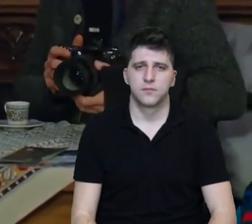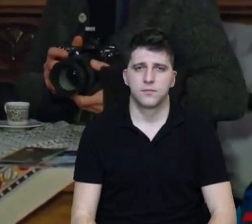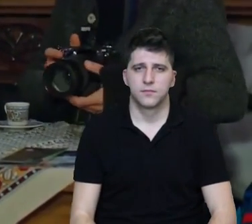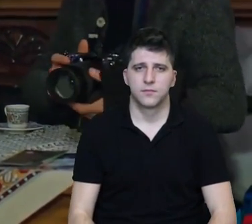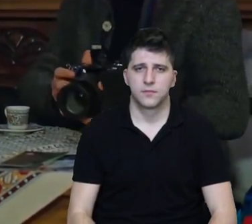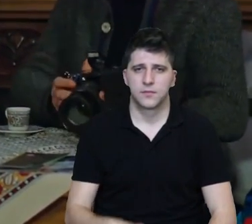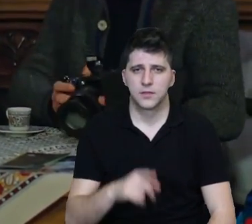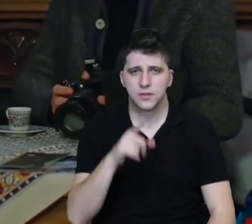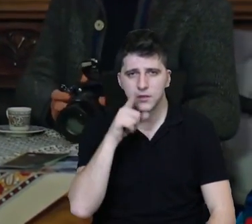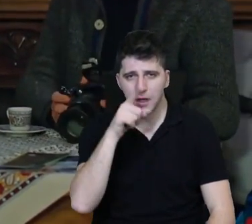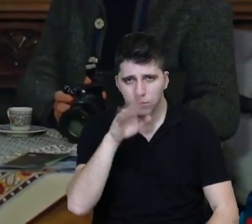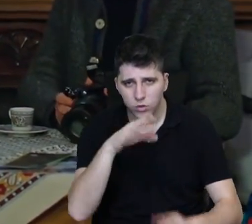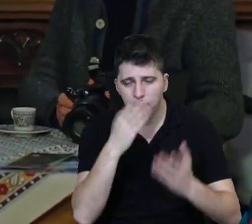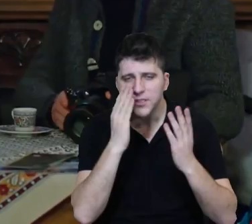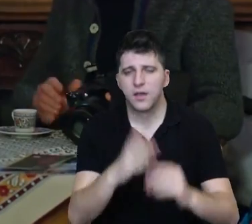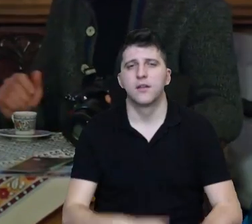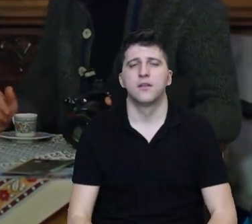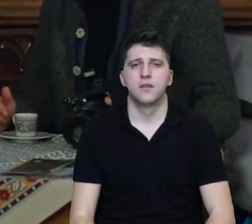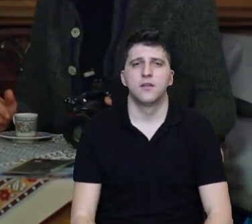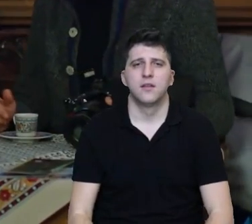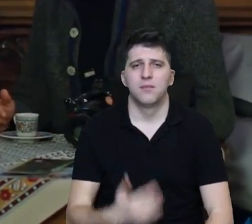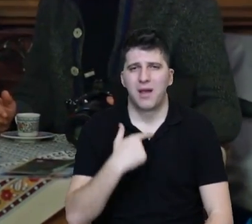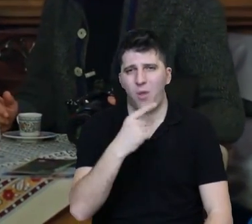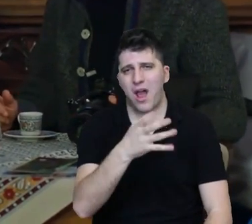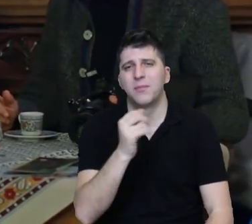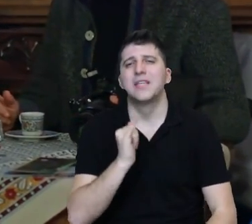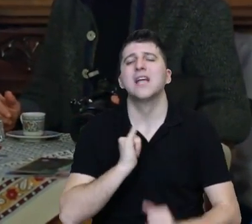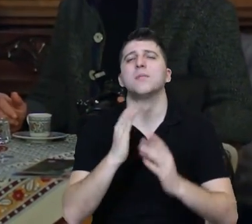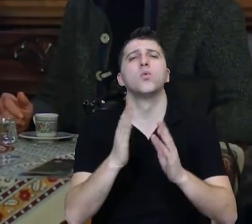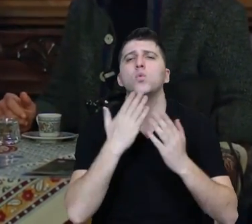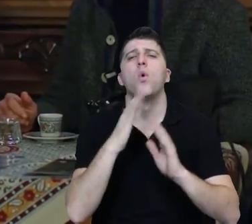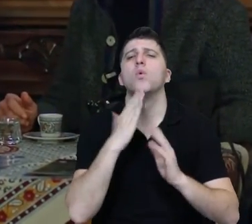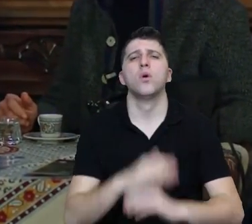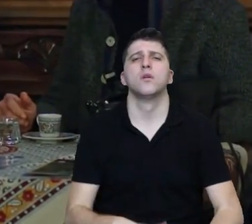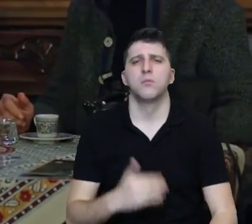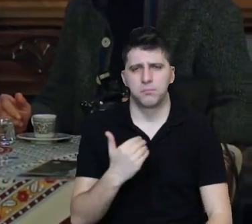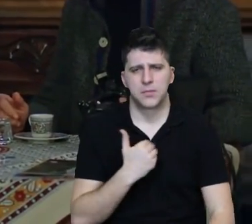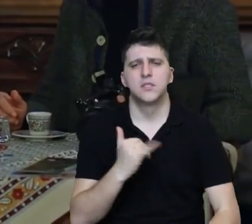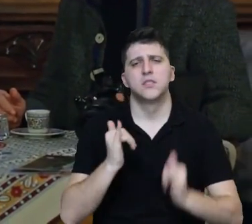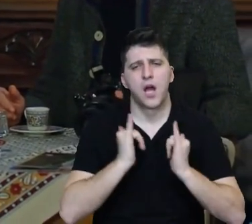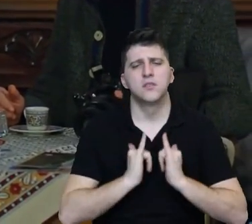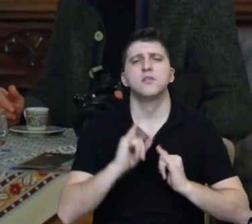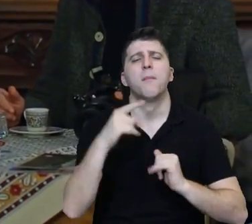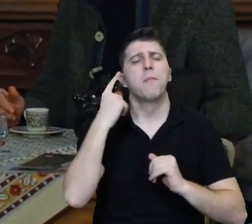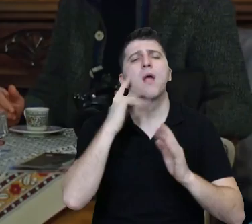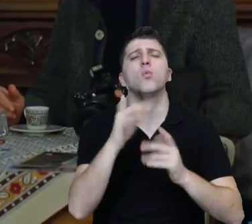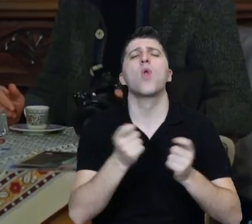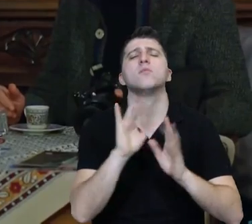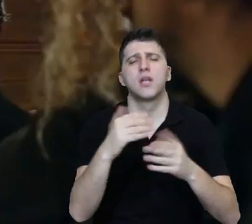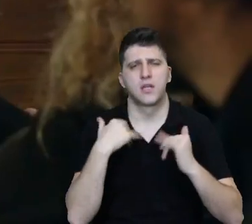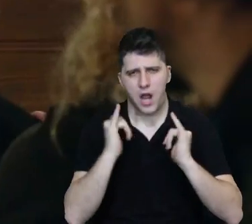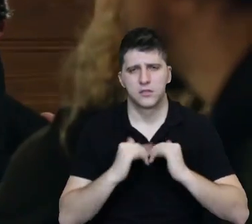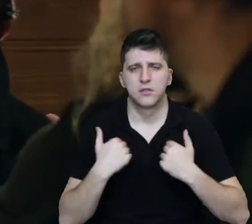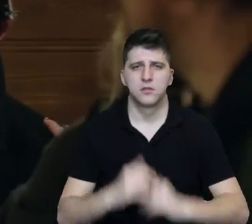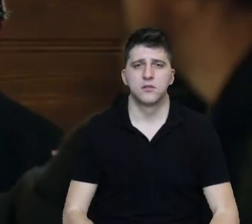Sen Karakutu da buradaymış ya. Ben bunu alayım da sizi rahatsız etmesin. Yok yok yok. Biz gayet rahatız. Hiç siz uğraşmayın. Biz